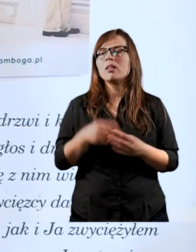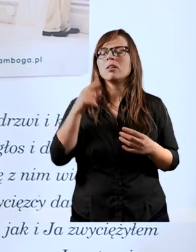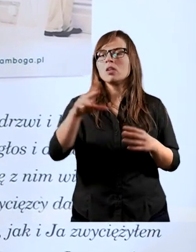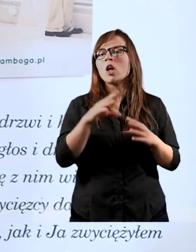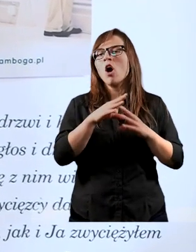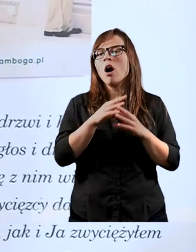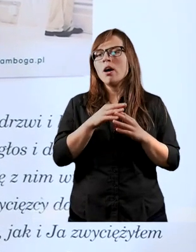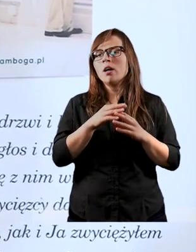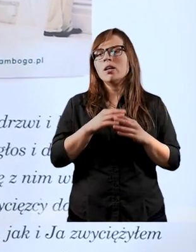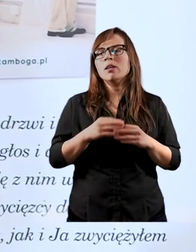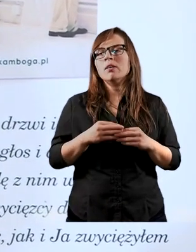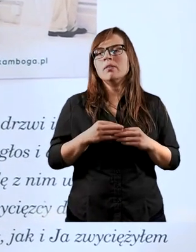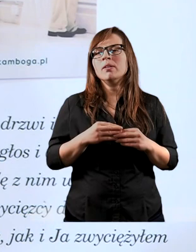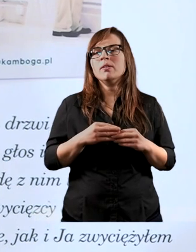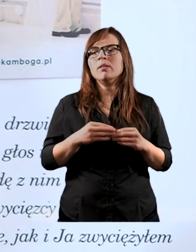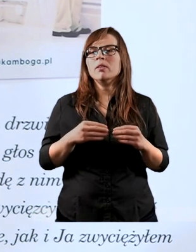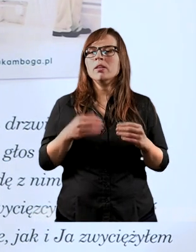wszystko jest fajne.